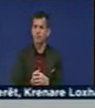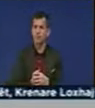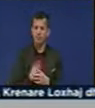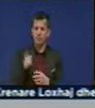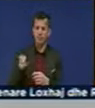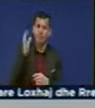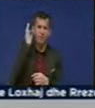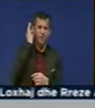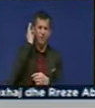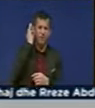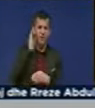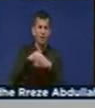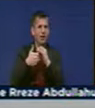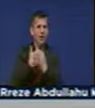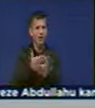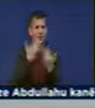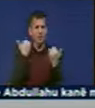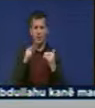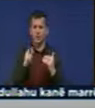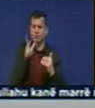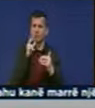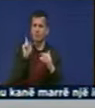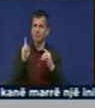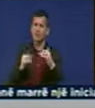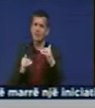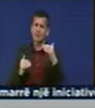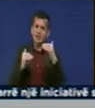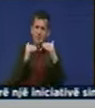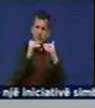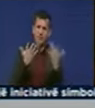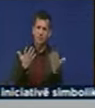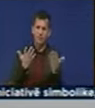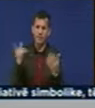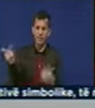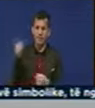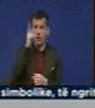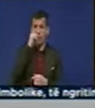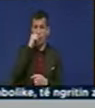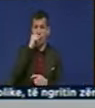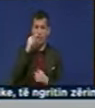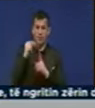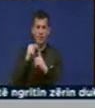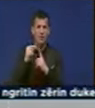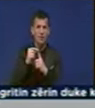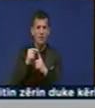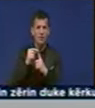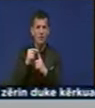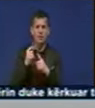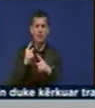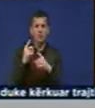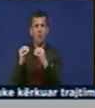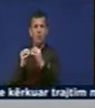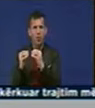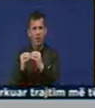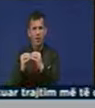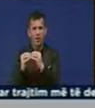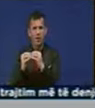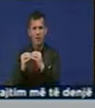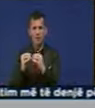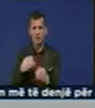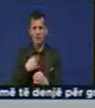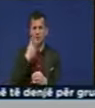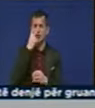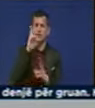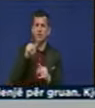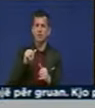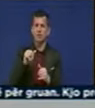femra nuk është e kënaqur me pozitën që ka. Por në Komunë të Preshevës, të Bujanocit dhe Medvegjës, ne